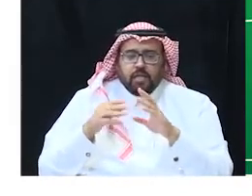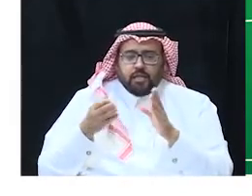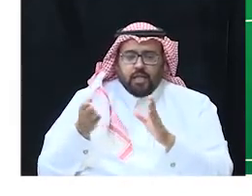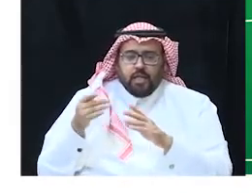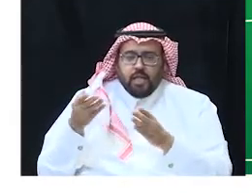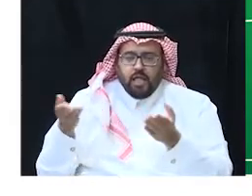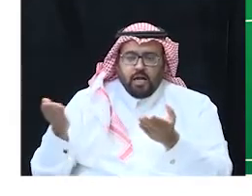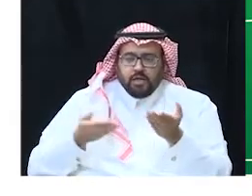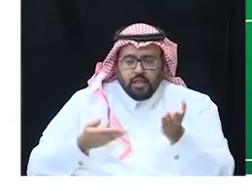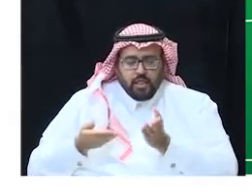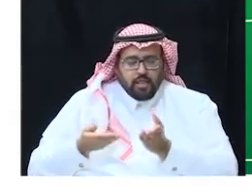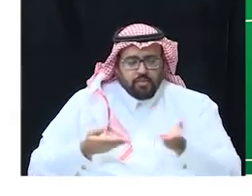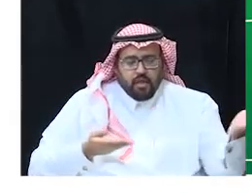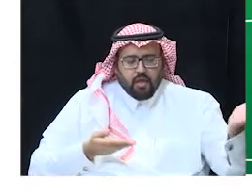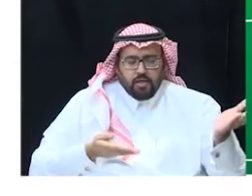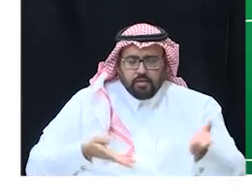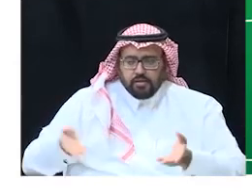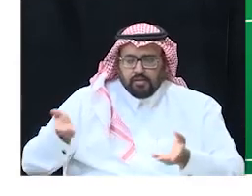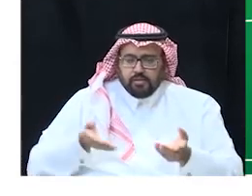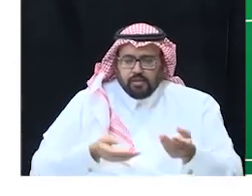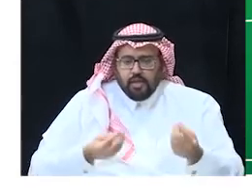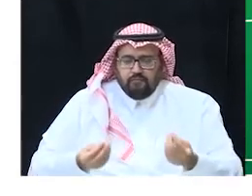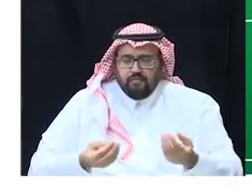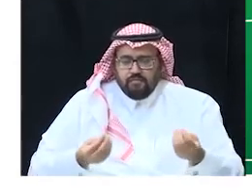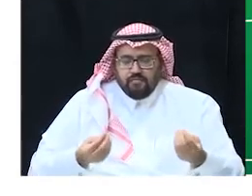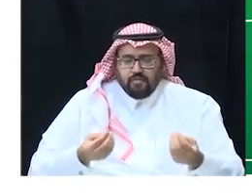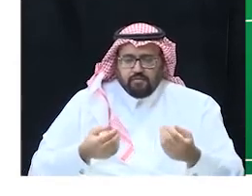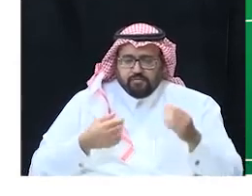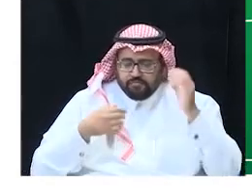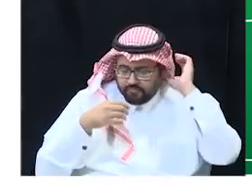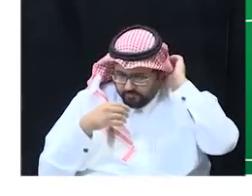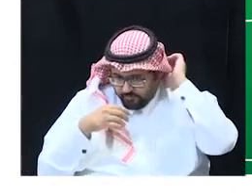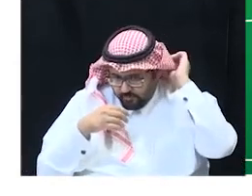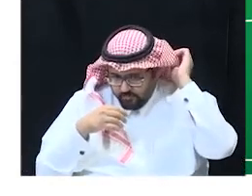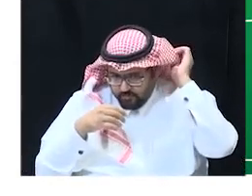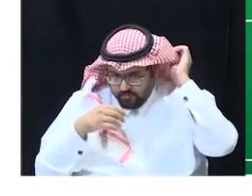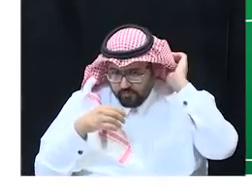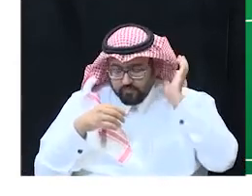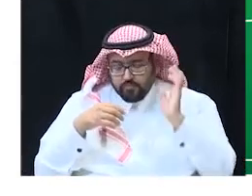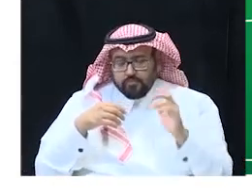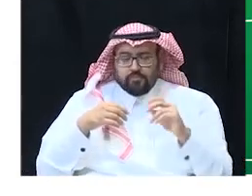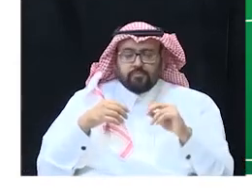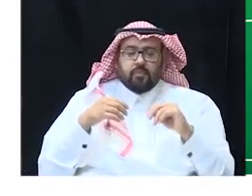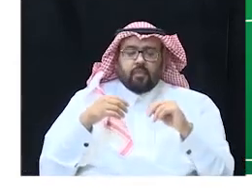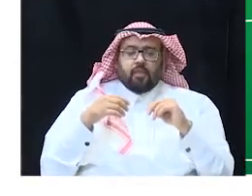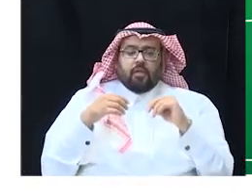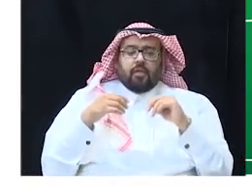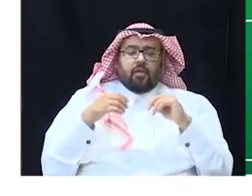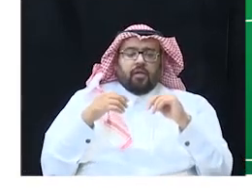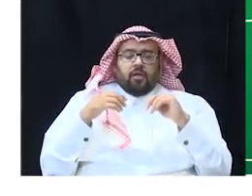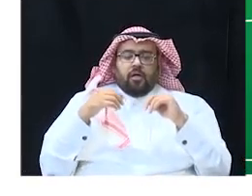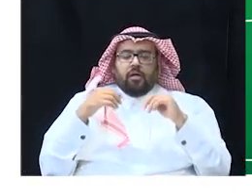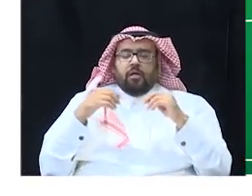في اتجاه معين. لما أمرر الكرة لصديقي أو لرفيقي في نفس الفريق،